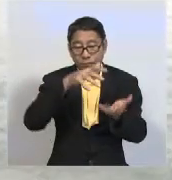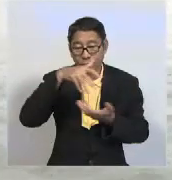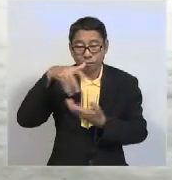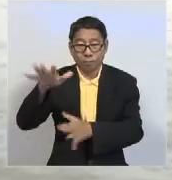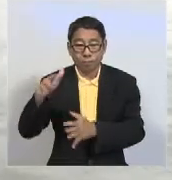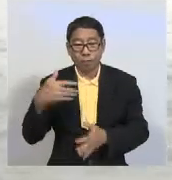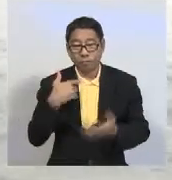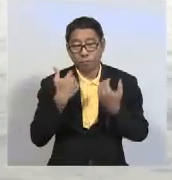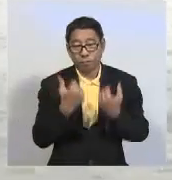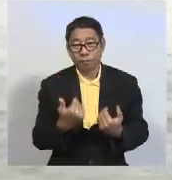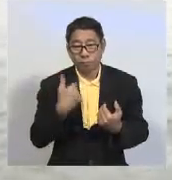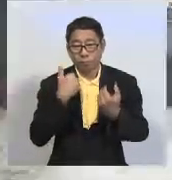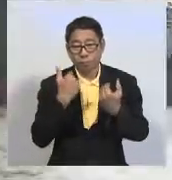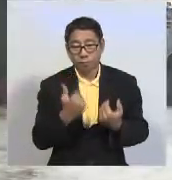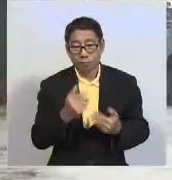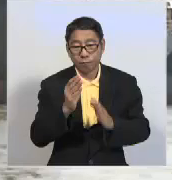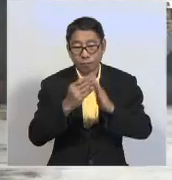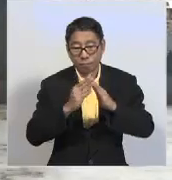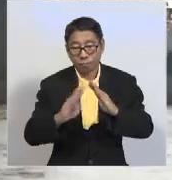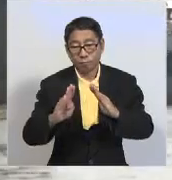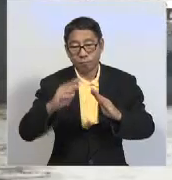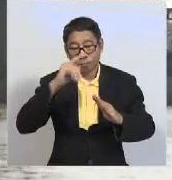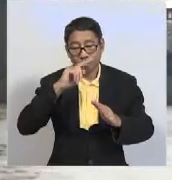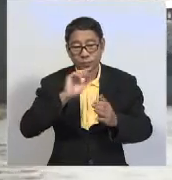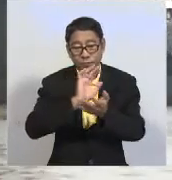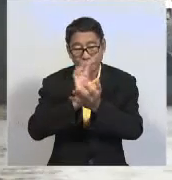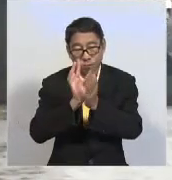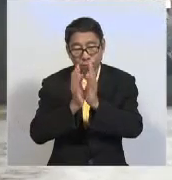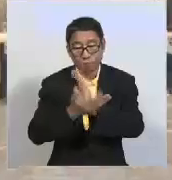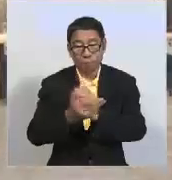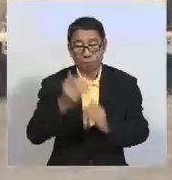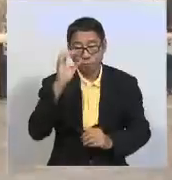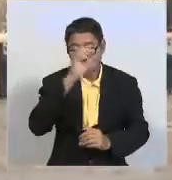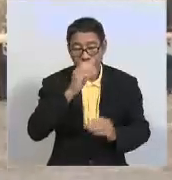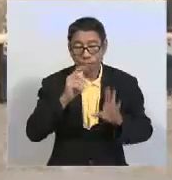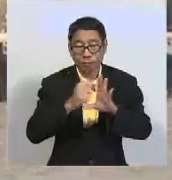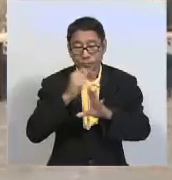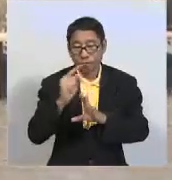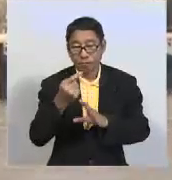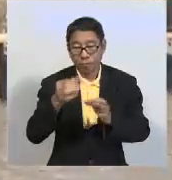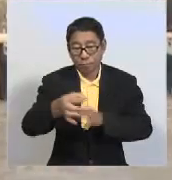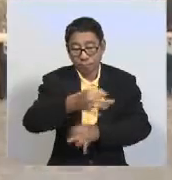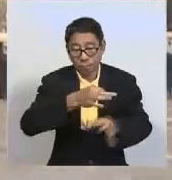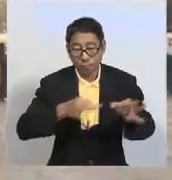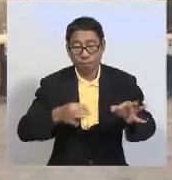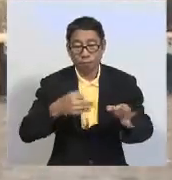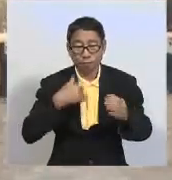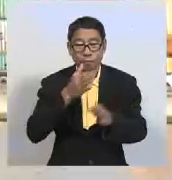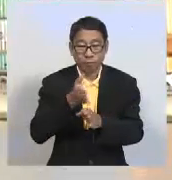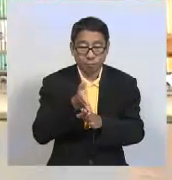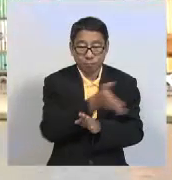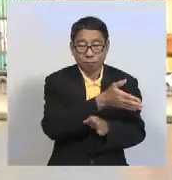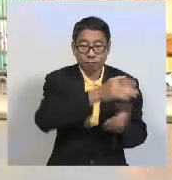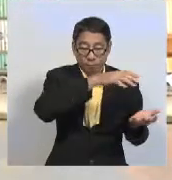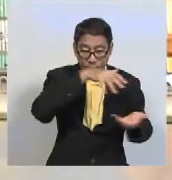นักและเชื่อว่าผู้ประกอบการไทยสามารถปรับตัวและหาตลาดใหม่ทดแทนได้เพราะว่าก่อนหน้านี้การส่งออก